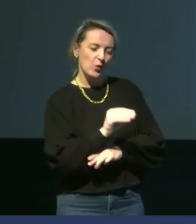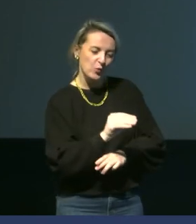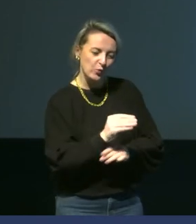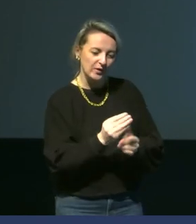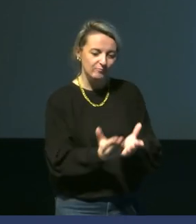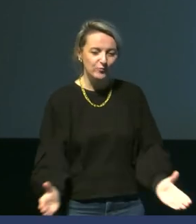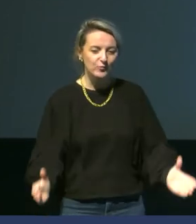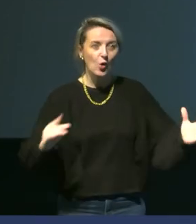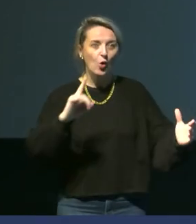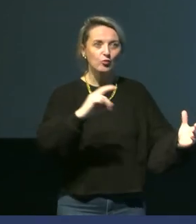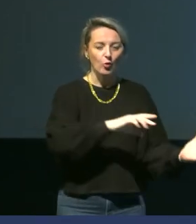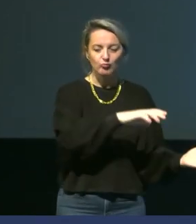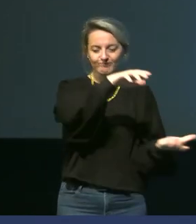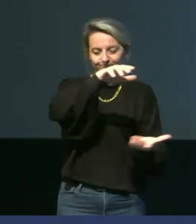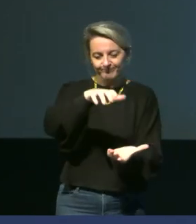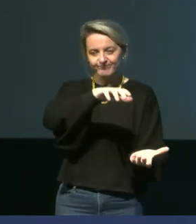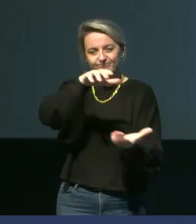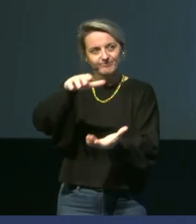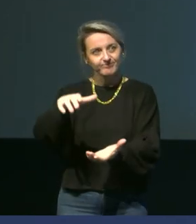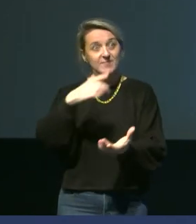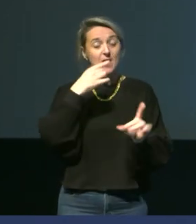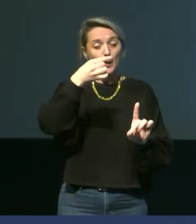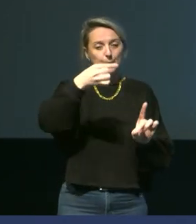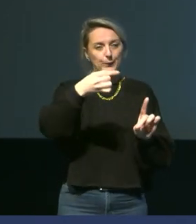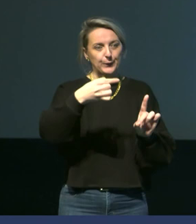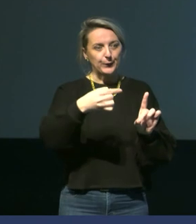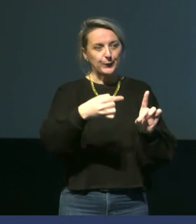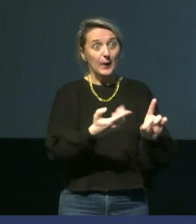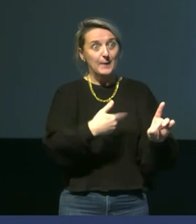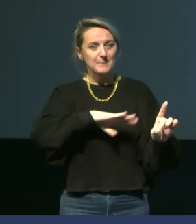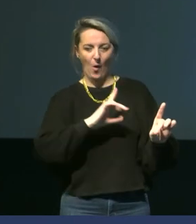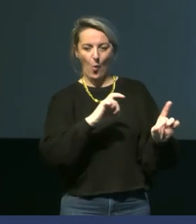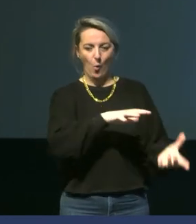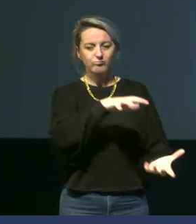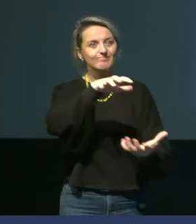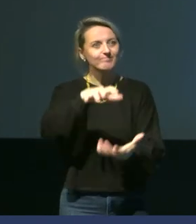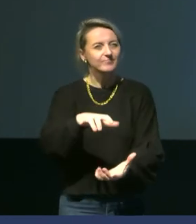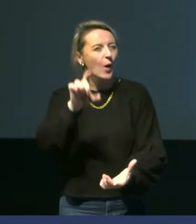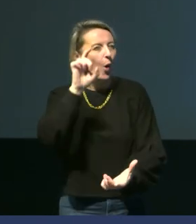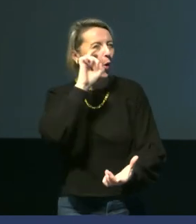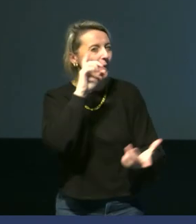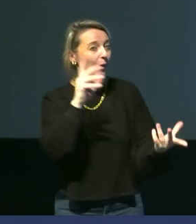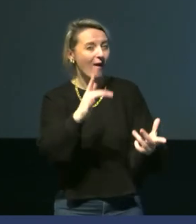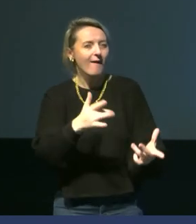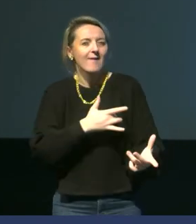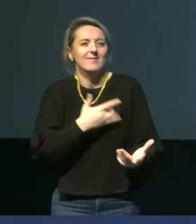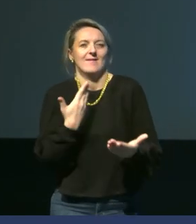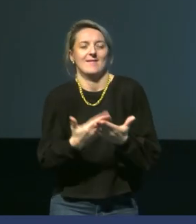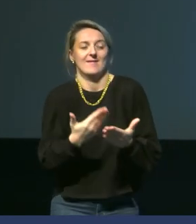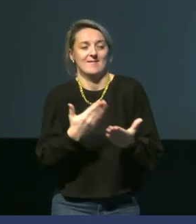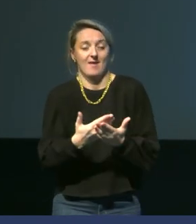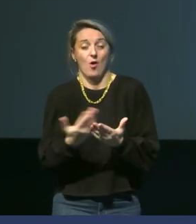piscine. Une chute de température importante liée à l'immersion dans l'eau. Et ce qu'on remarque et ce qui va nous intéresser, c'est qu'on va avoir une